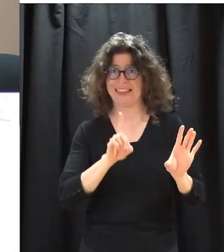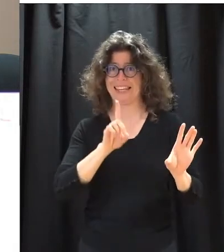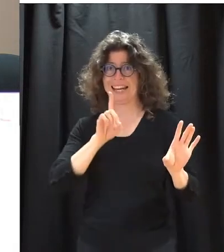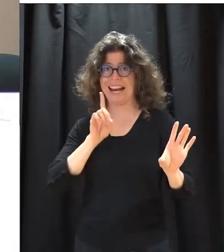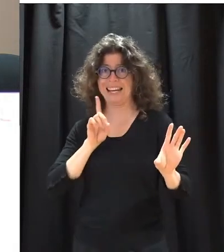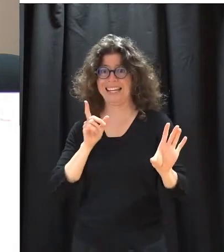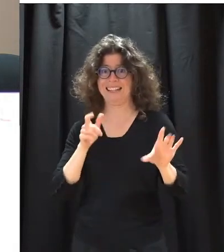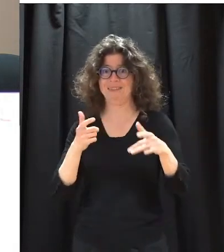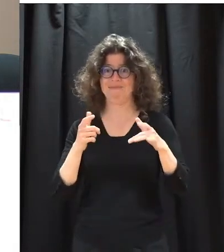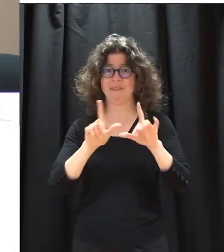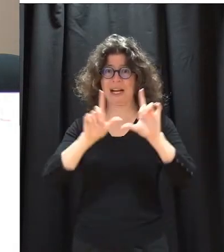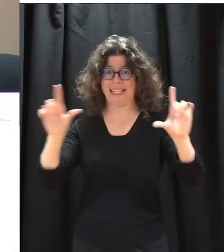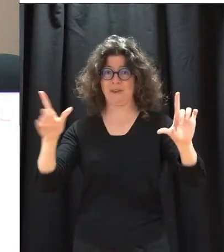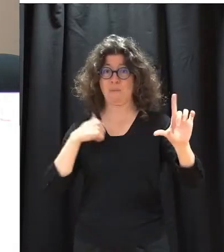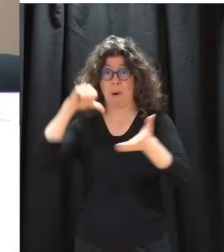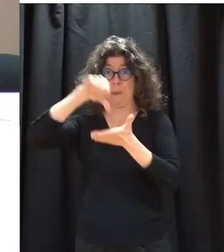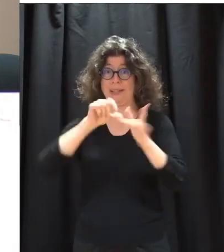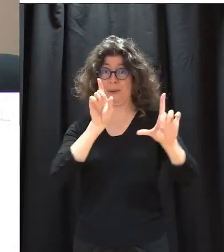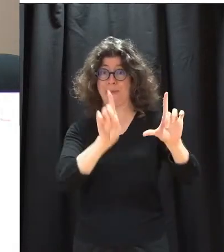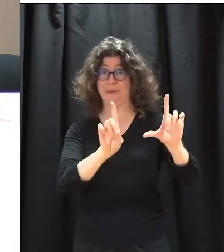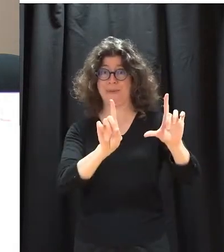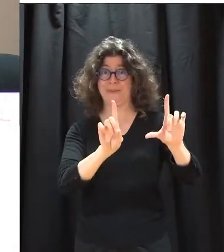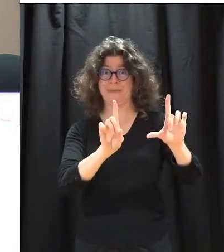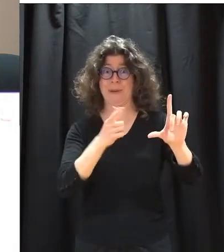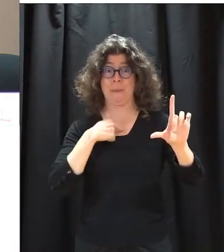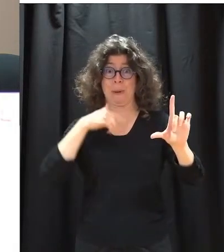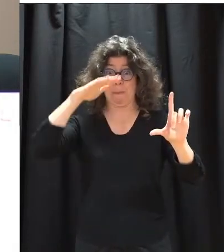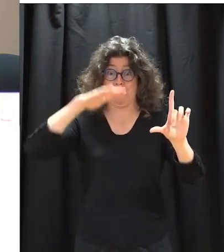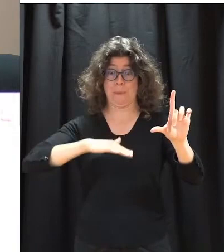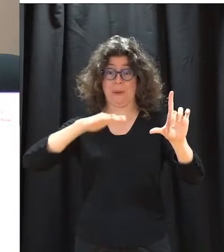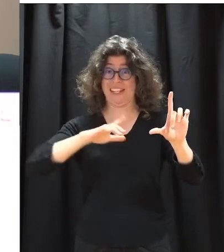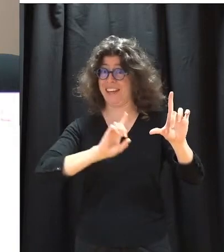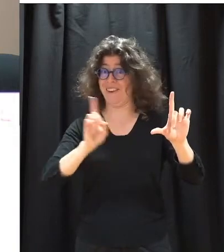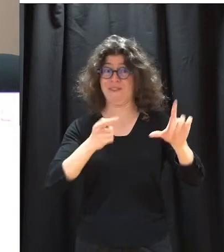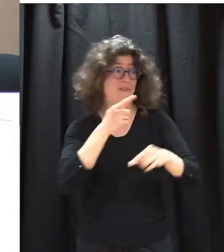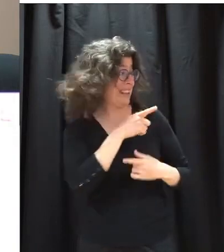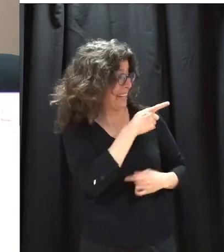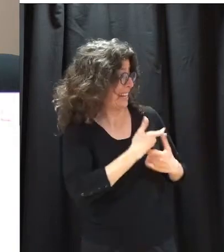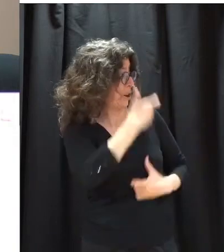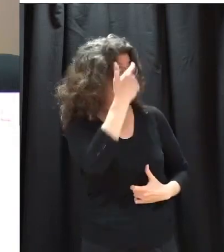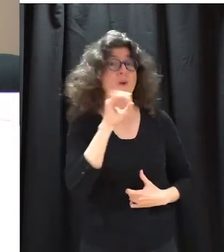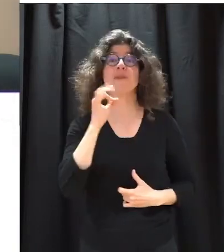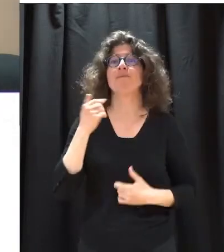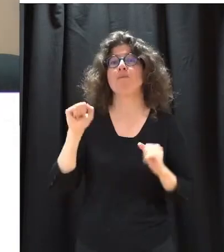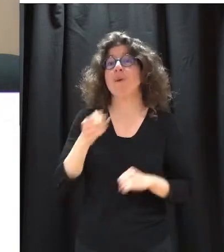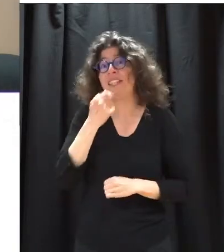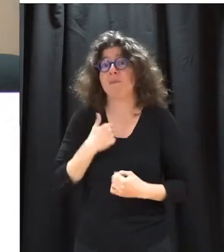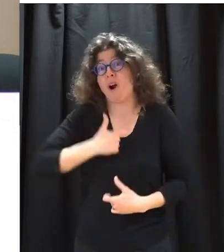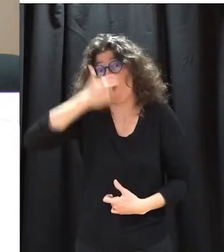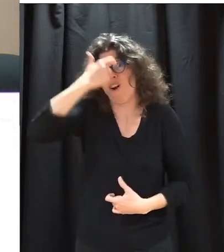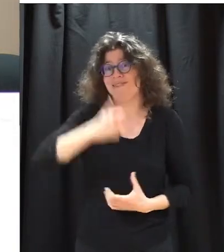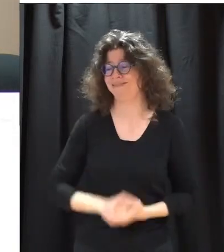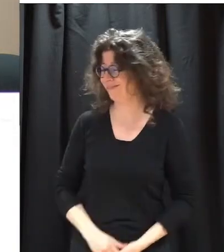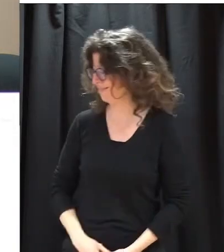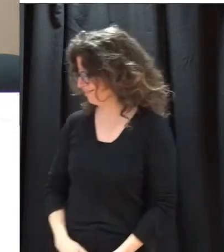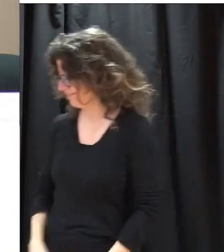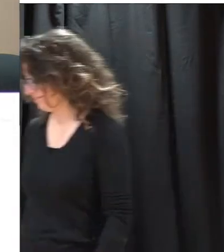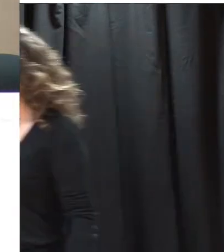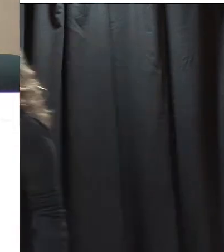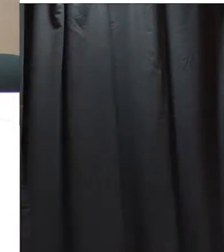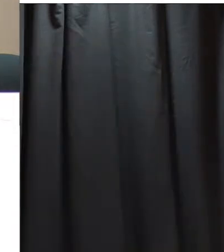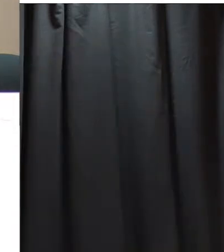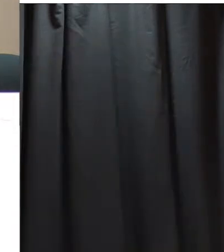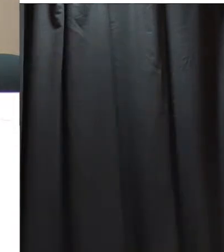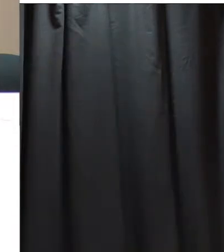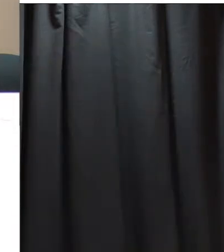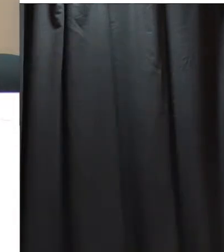je suis en plein milieu de l'écran. Et comme je ne suis pas petit... Ah oui, je suis grand, on peut dire, je suis grand. Hein. Donc je vais me redécaler.